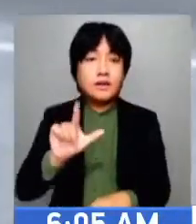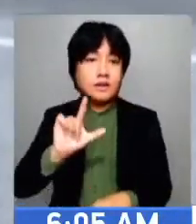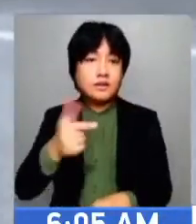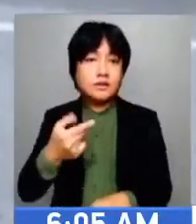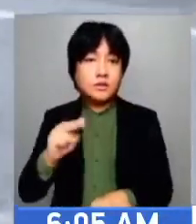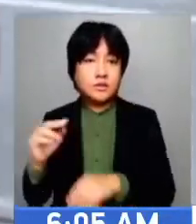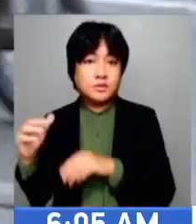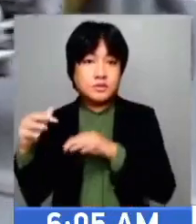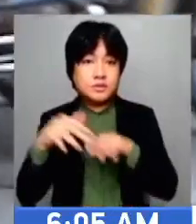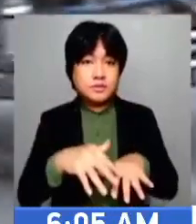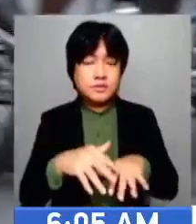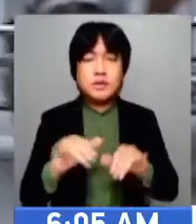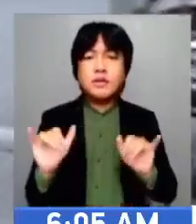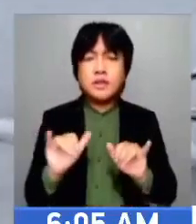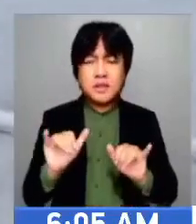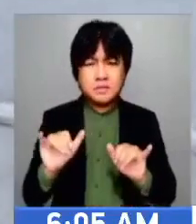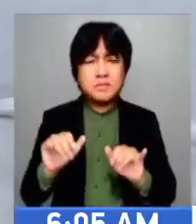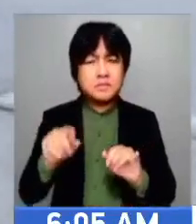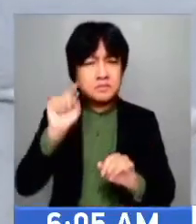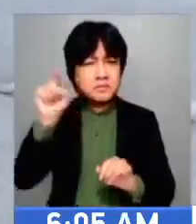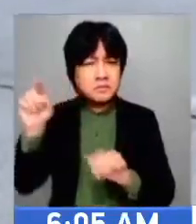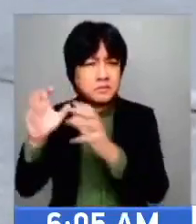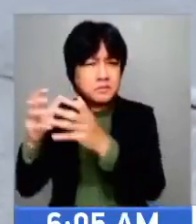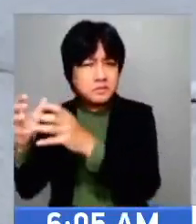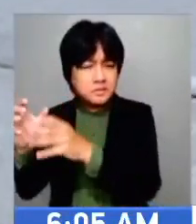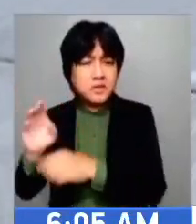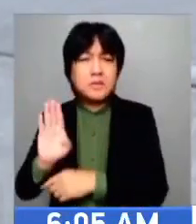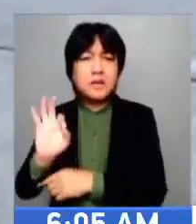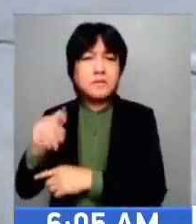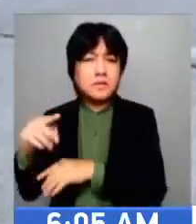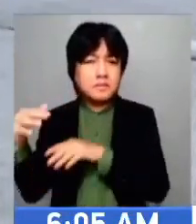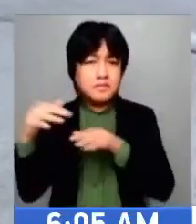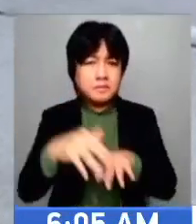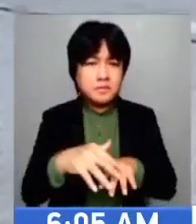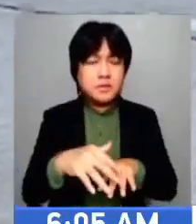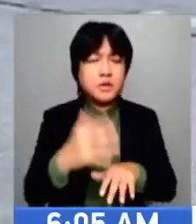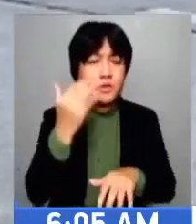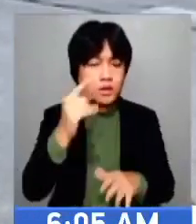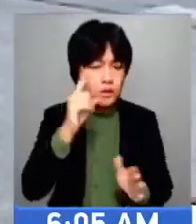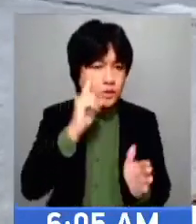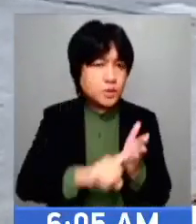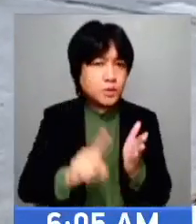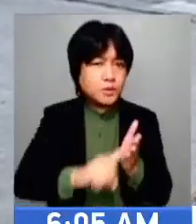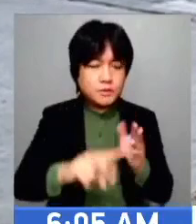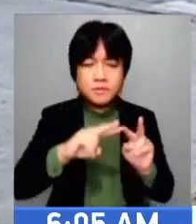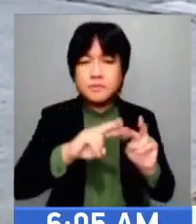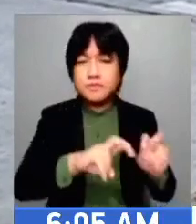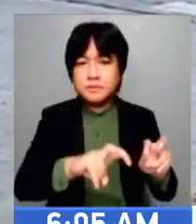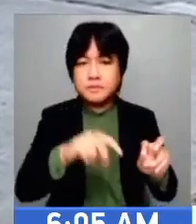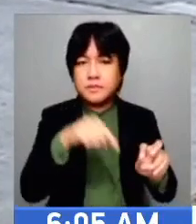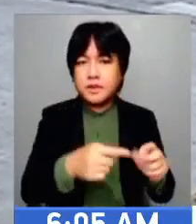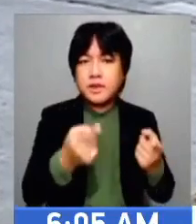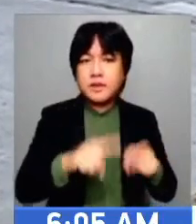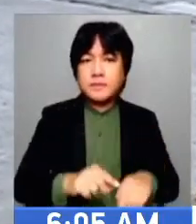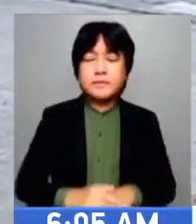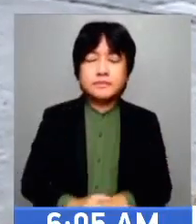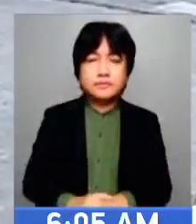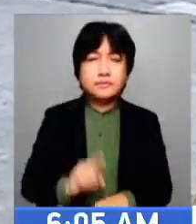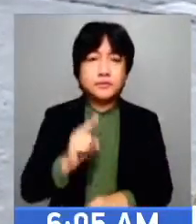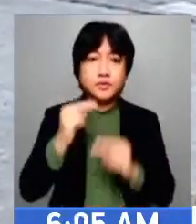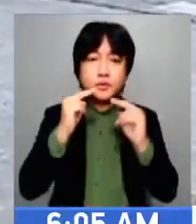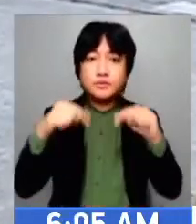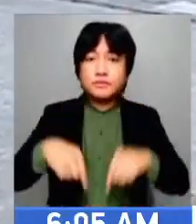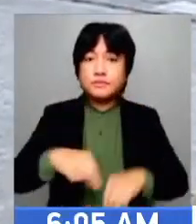BPLO, maging ang Bureau of Fire Protection, para sa pagpapatuloy na sinasagawa nilang investigasyon. Yan ang unang balita mula rito sa Navotas City. Ako po si